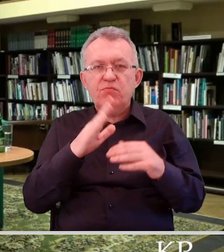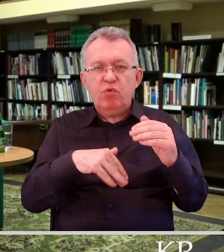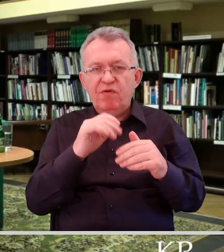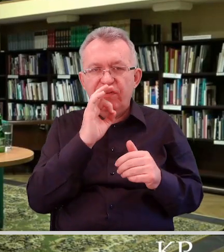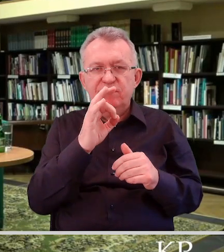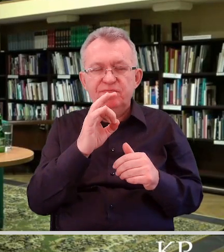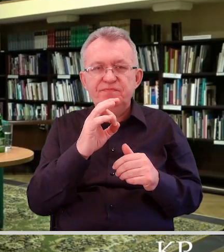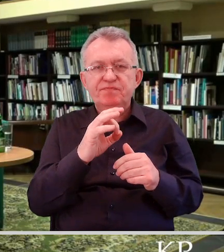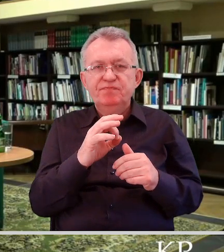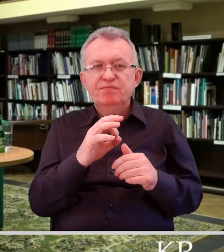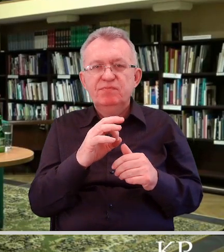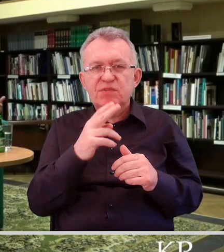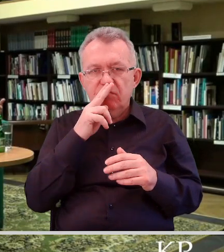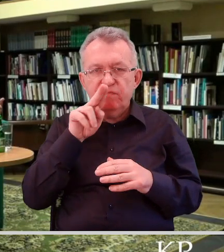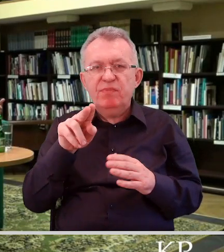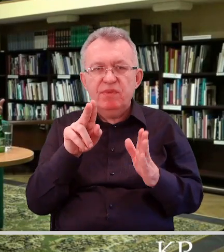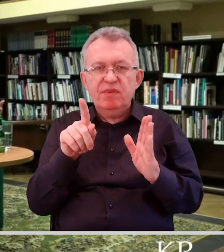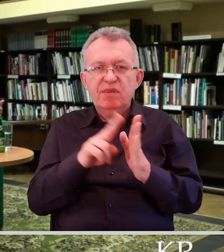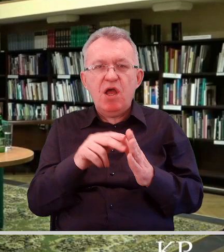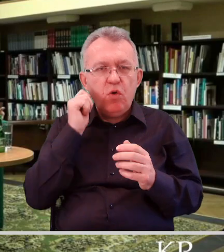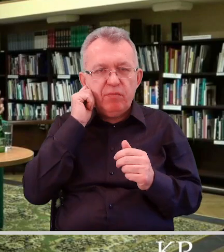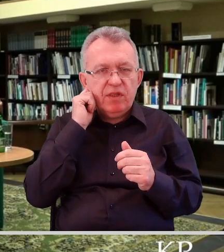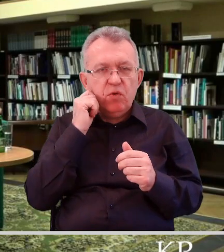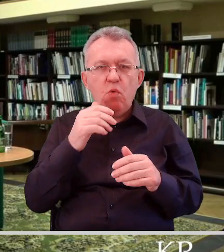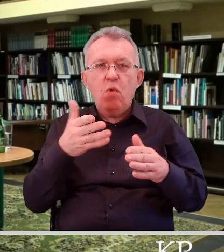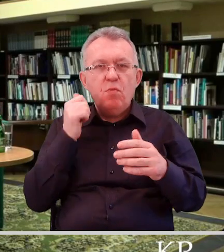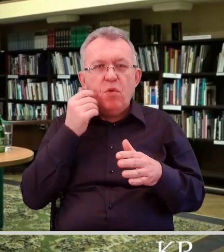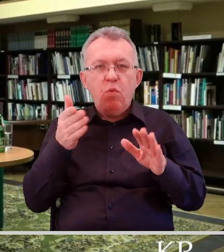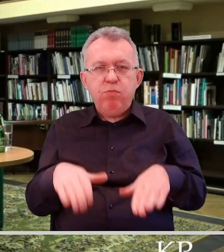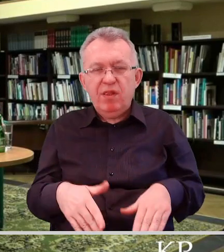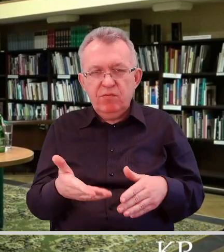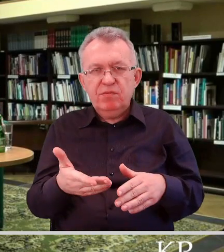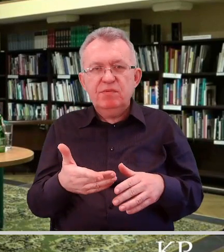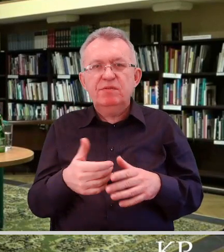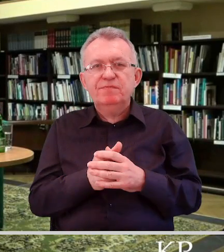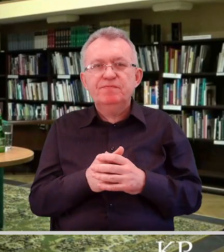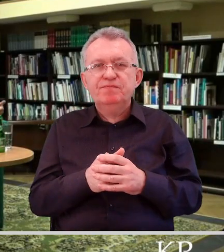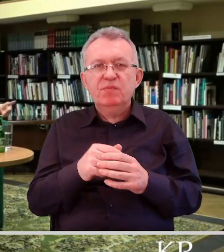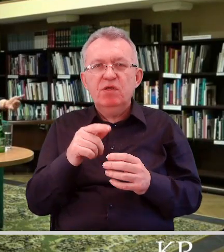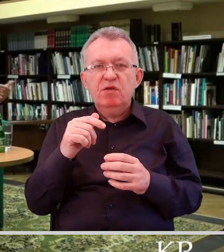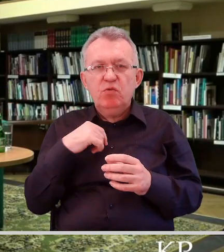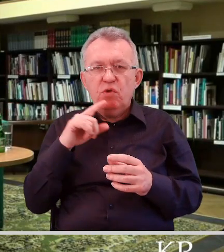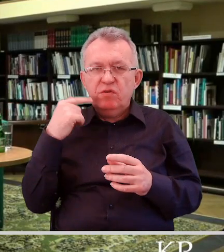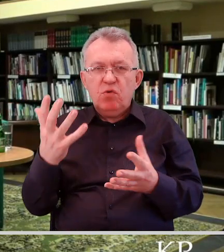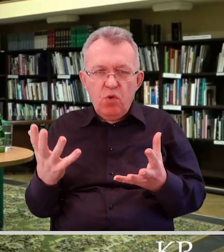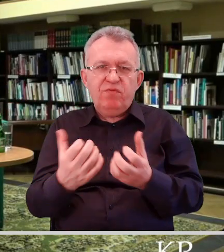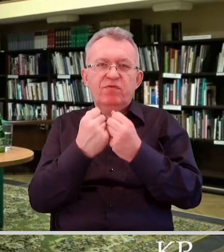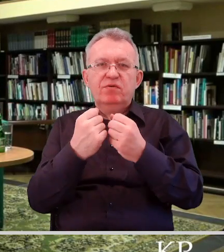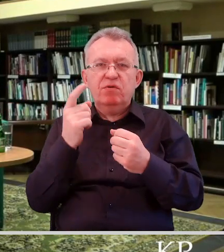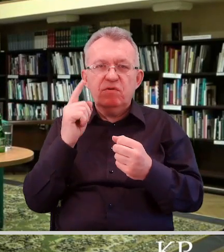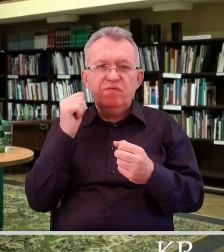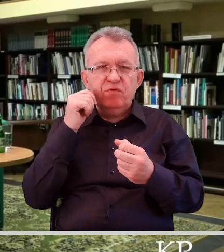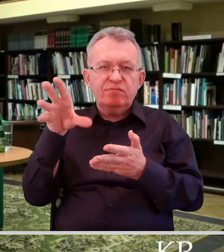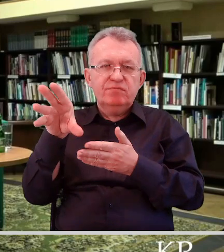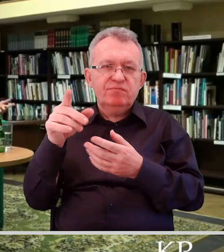konstrukcja i spojrzenie na kobietę upadłą, jak to się mówi, czyli on ją wyratował w końcu z tego